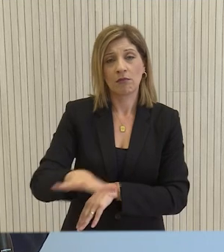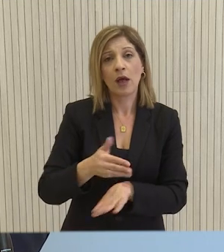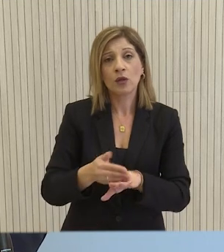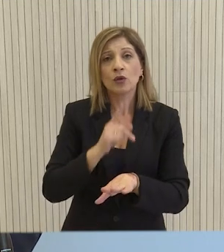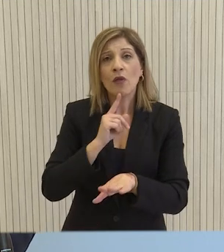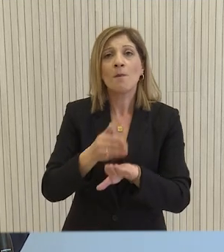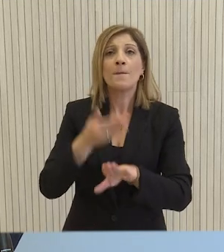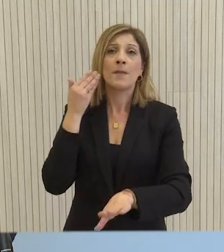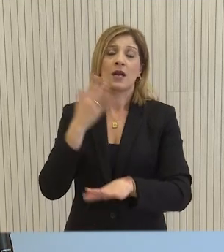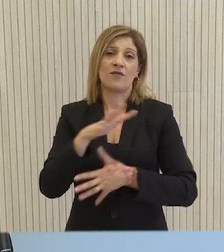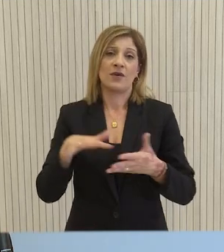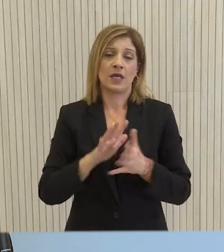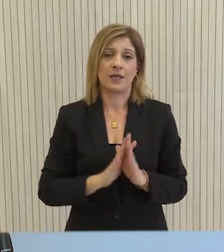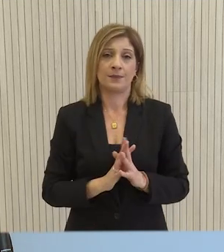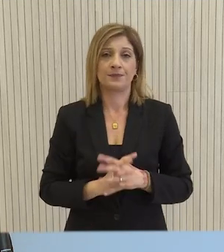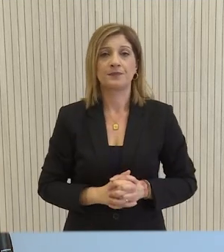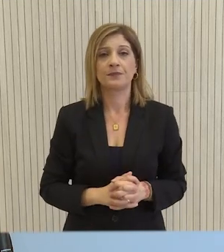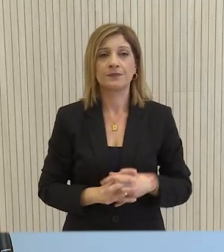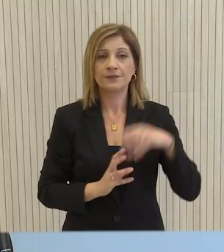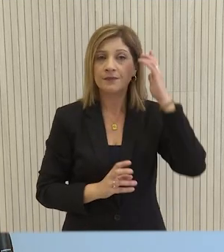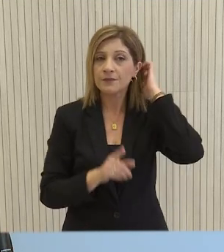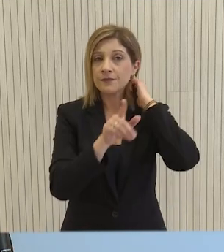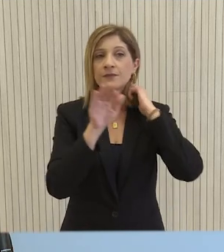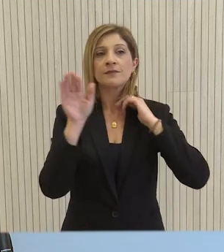πριν από τα γεγονότα πριν δύο εβδομάδες.